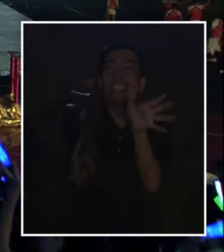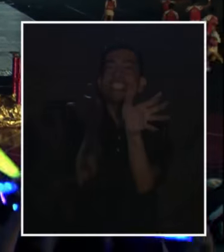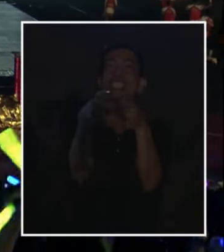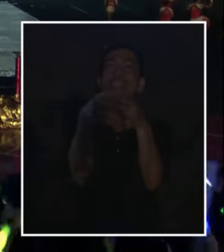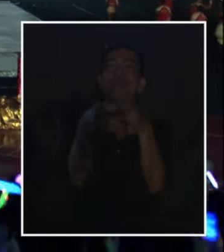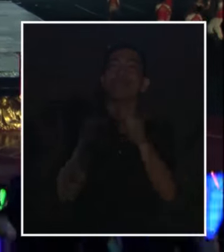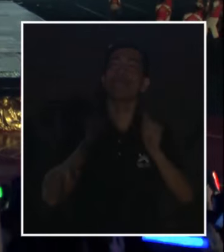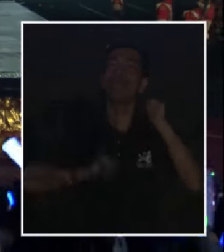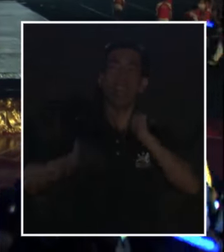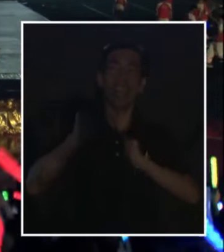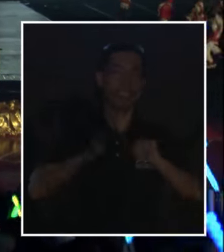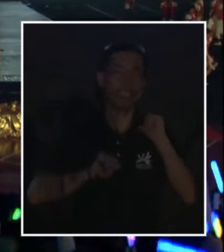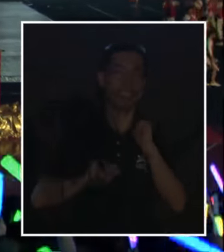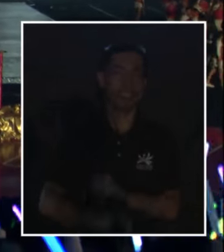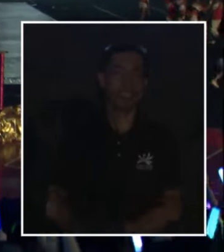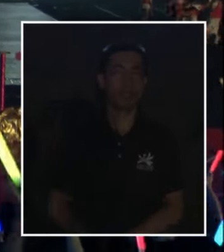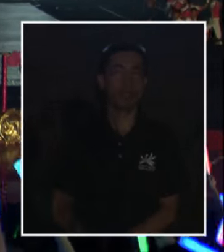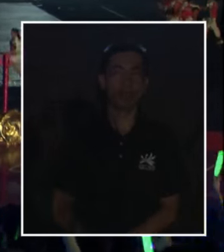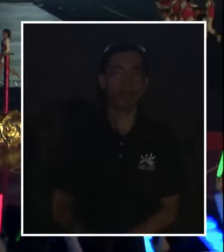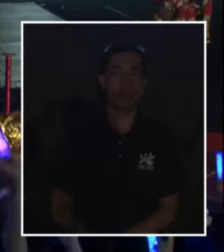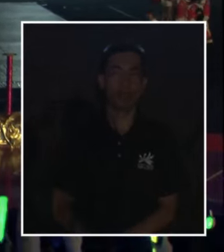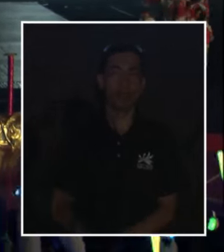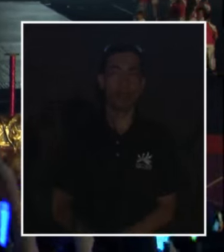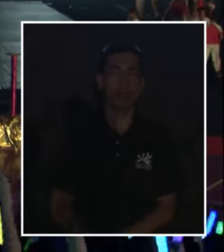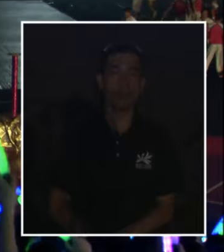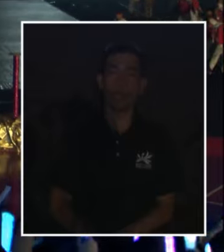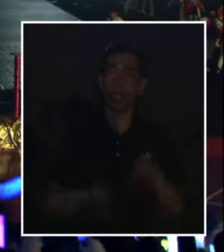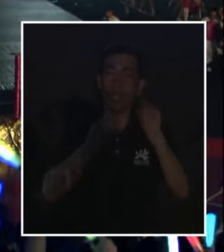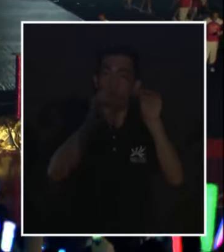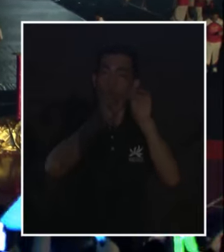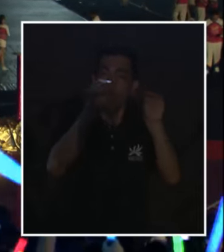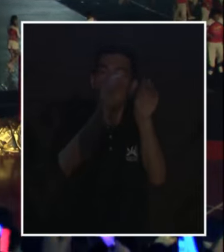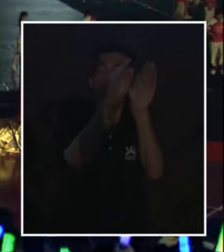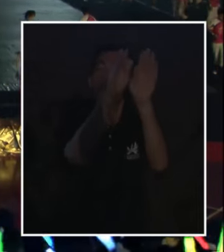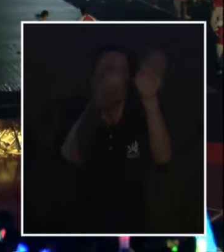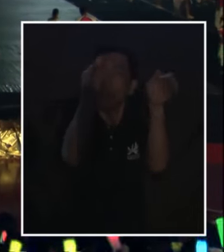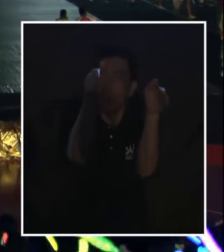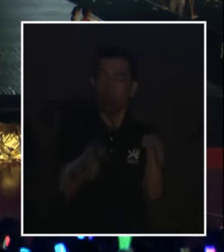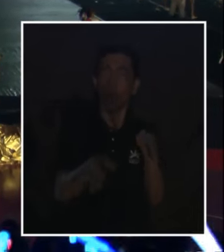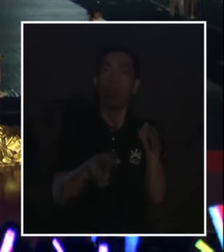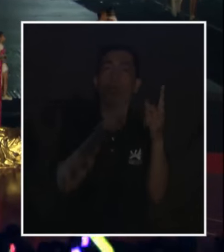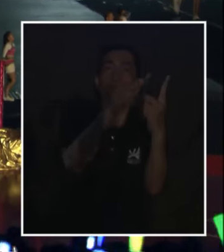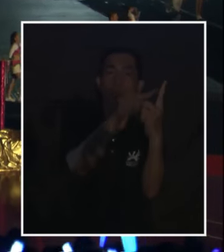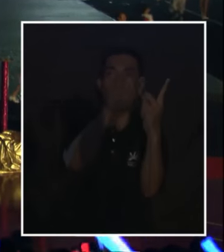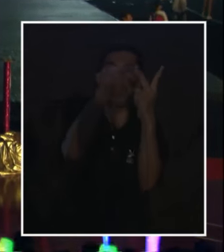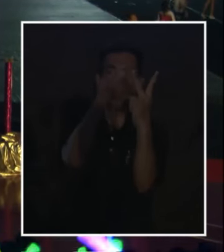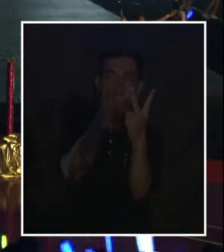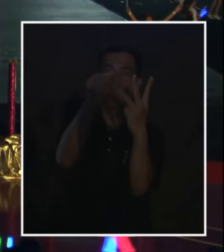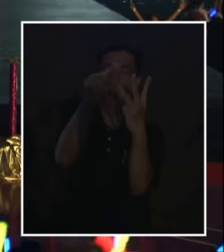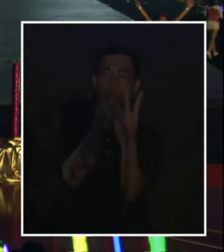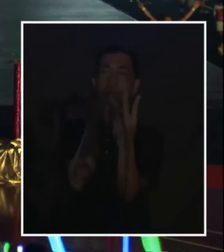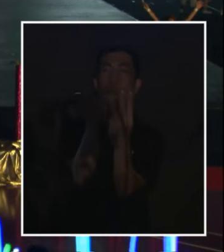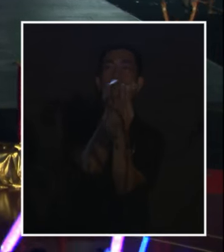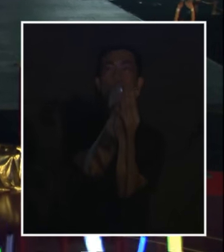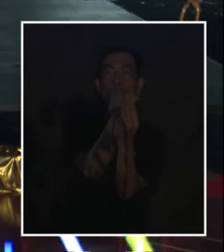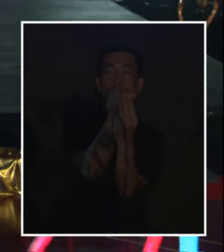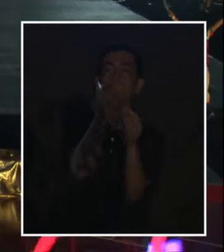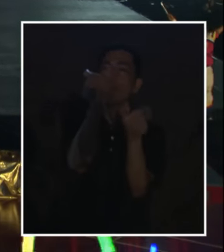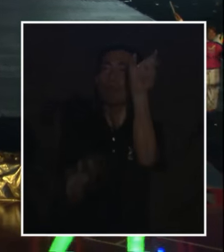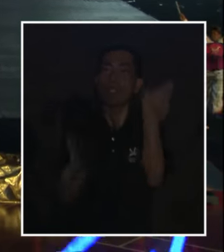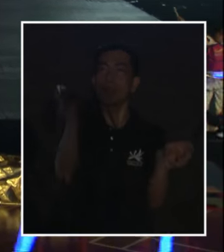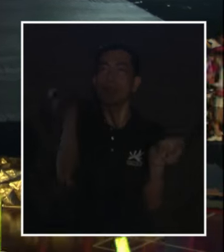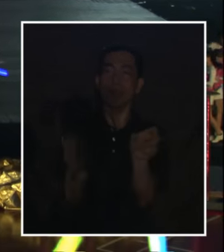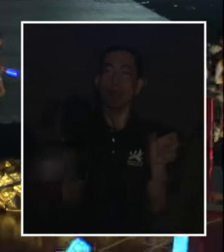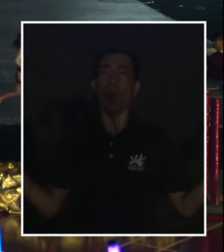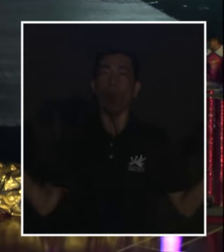一个表演的节目是由三所非常杰出的学校啦啦队员所带来的竞技啦